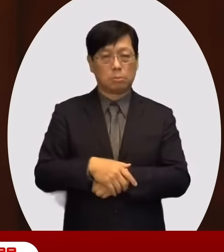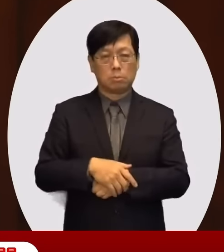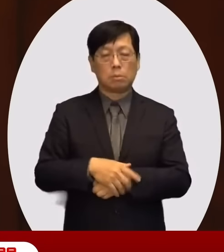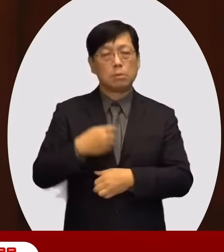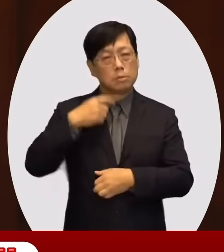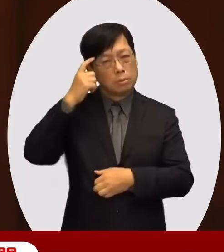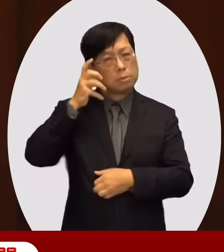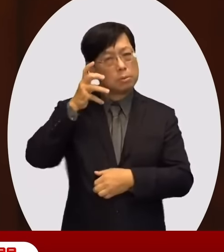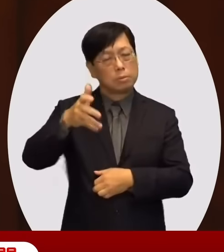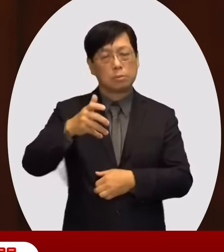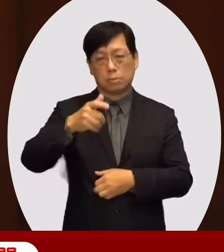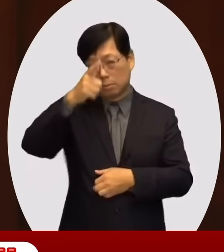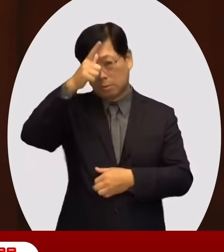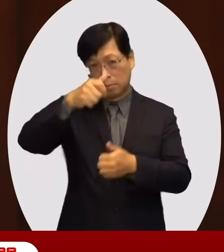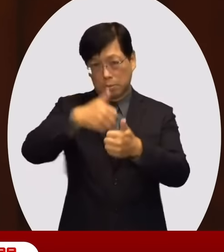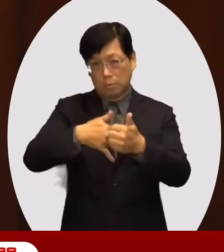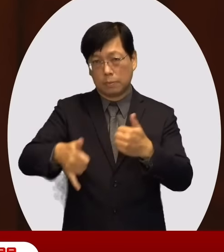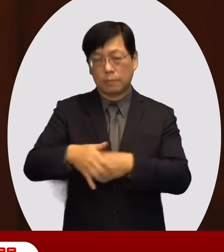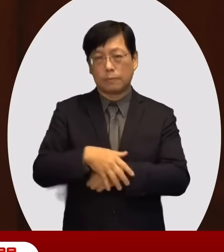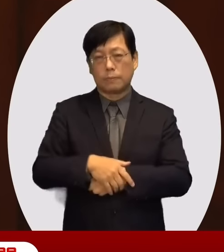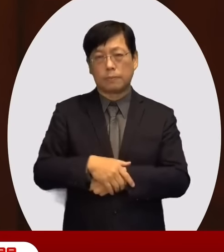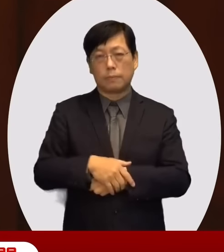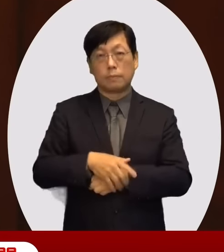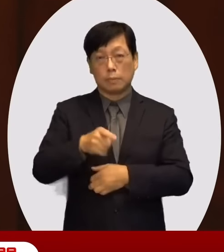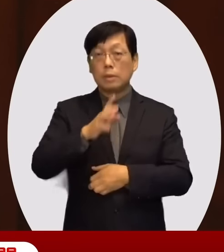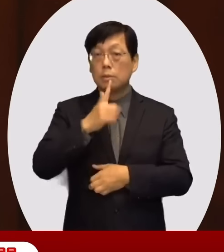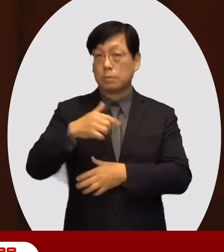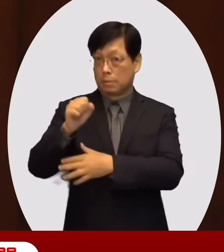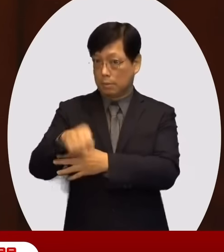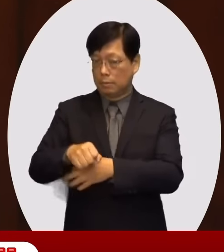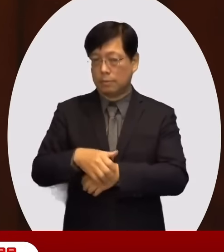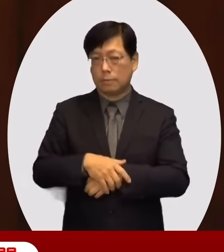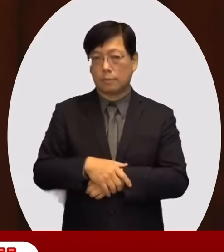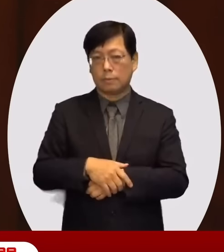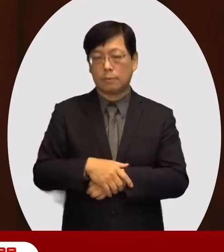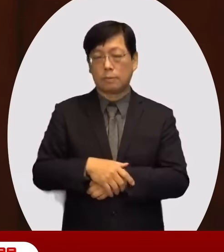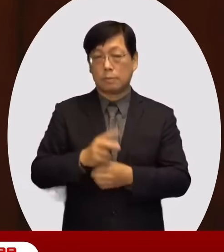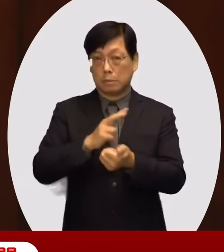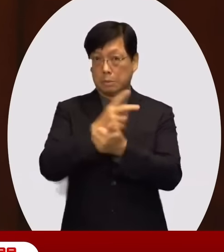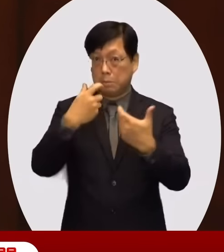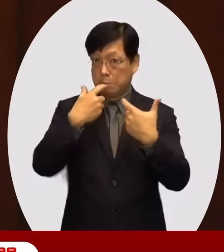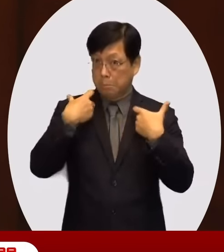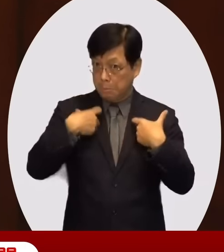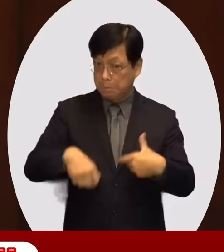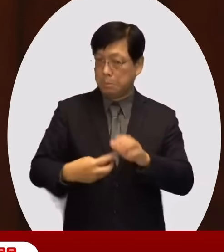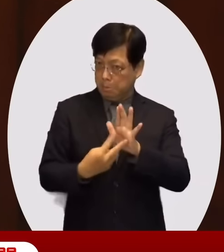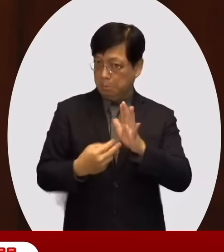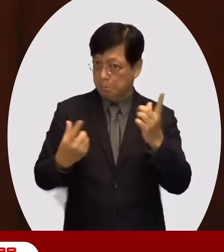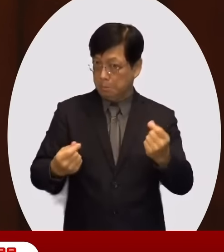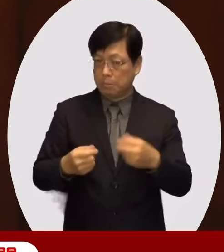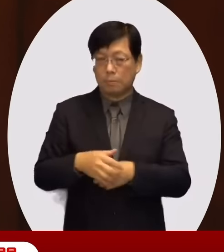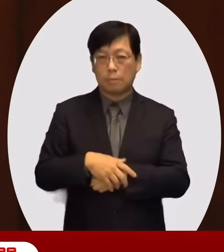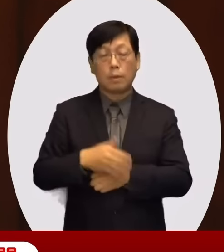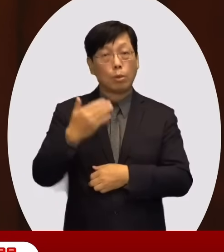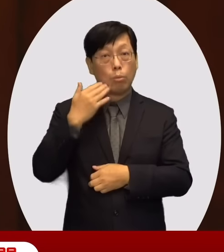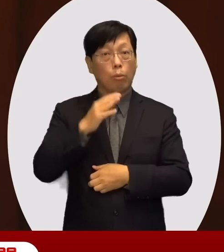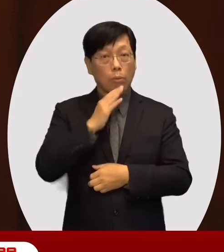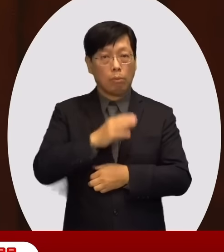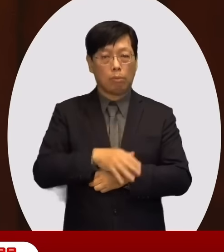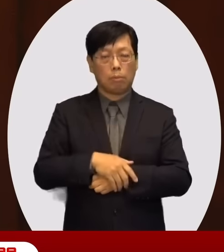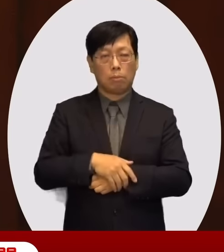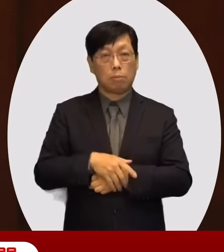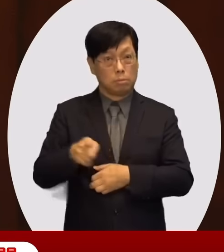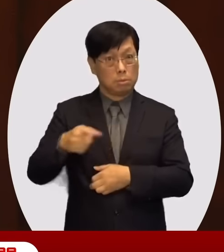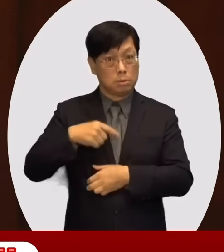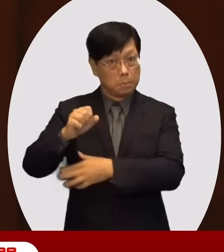请教黄委员，你是不是同意林时猛大律师这样的见解？如果是的话，如果